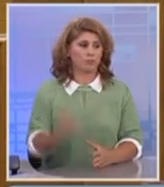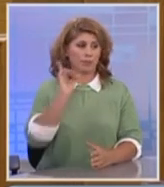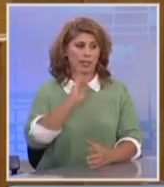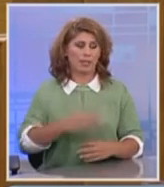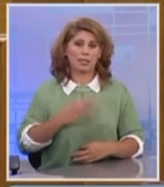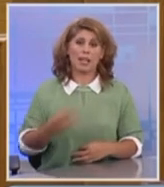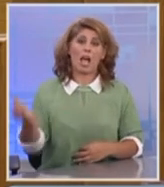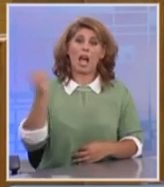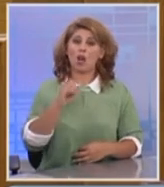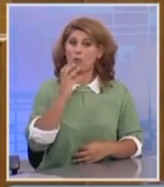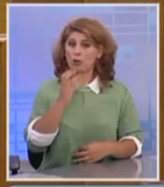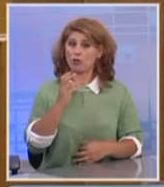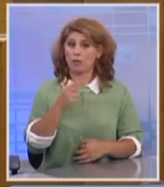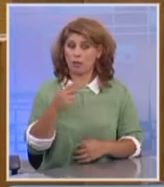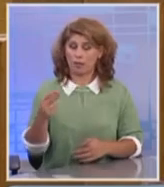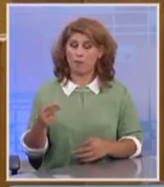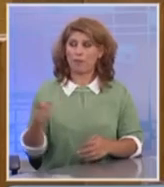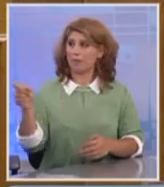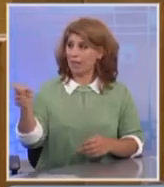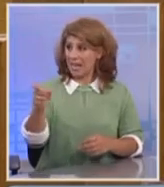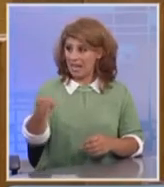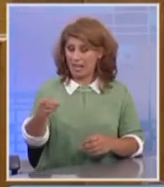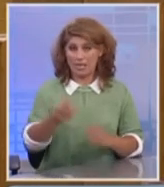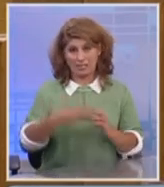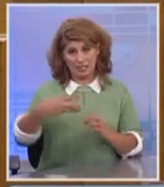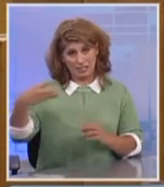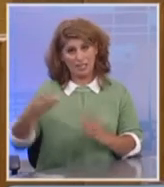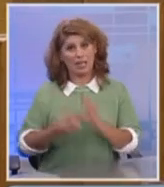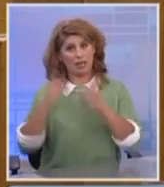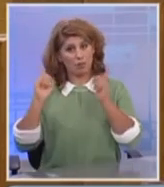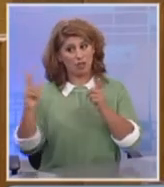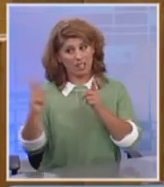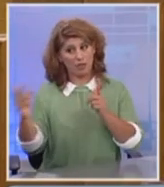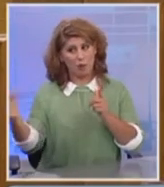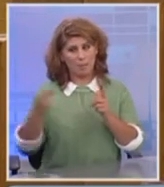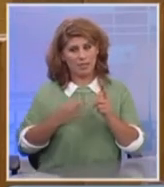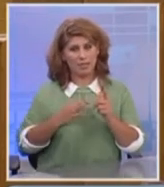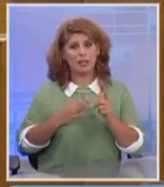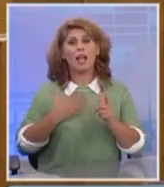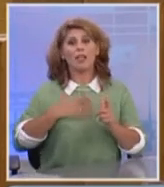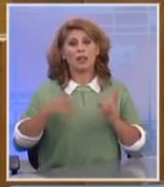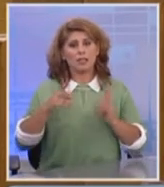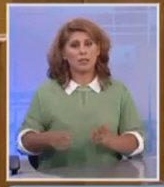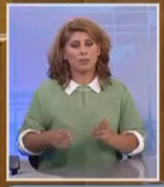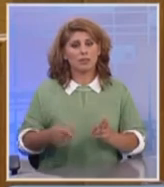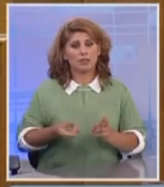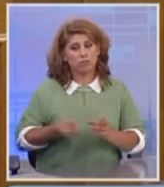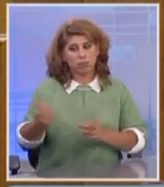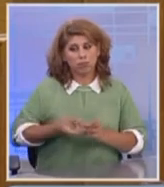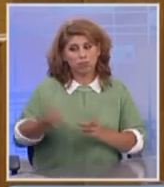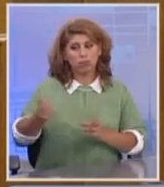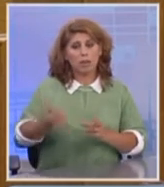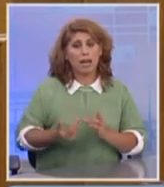πολύ σοβαρό ζήτημα. Λέτε και εσείς και η Νέα Δημοκρατία ότι δήθεν θέλετε να ανακόψετε τη φυγή